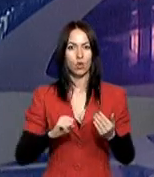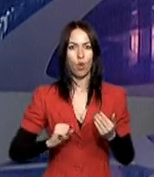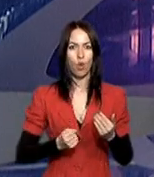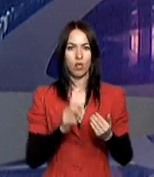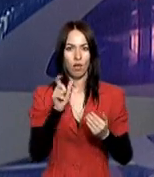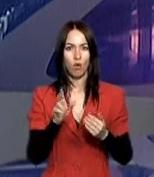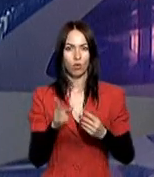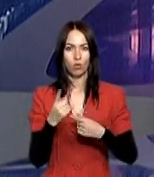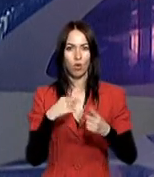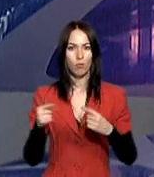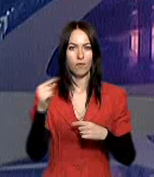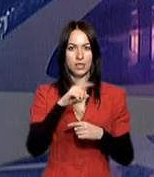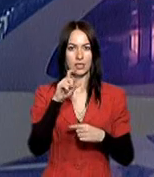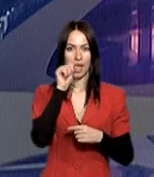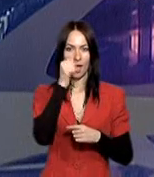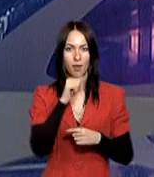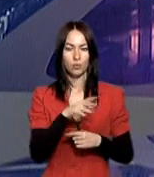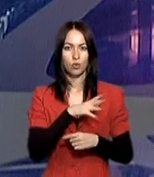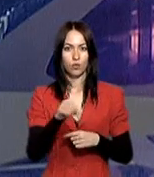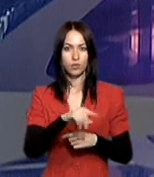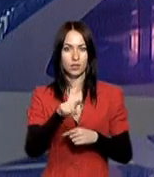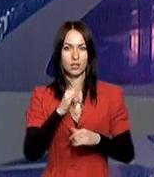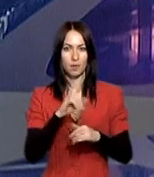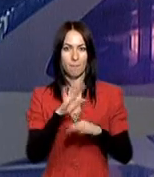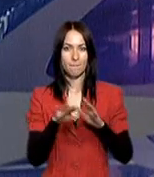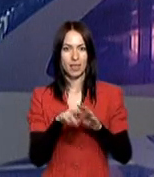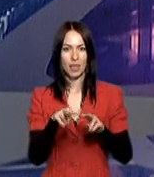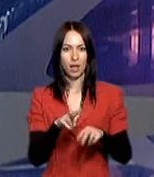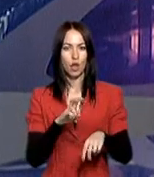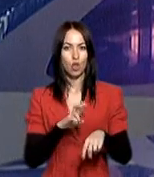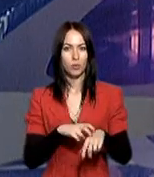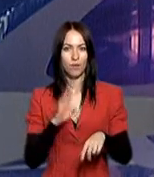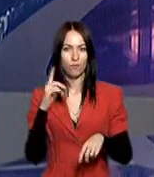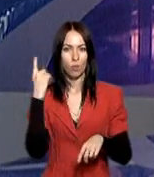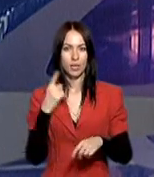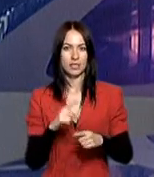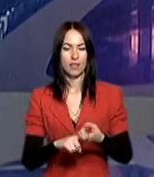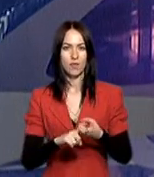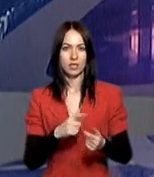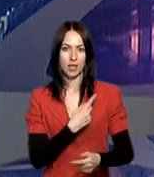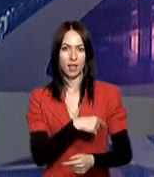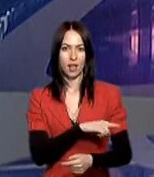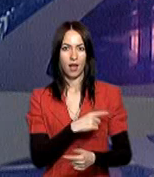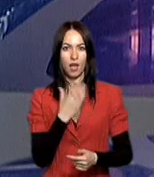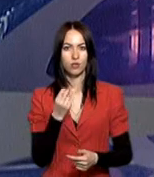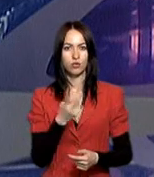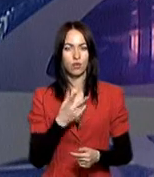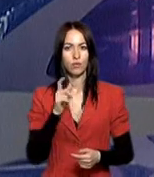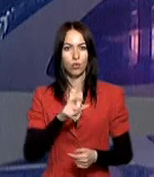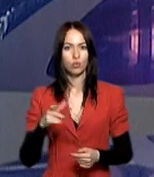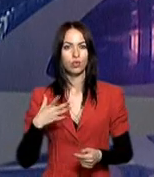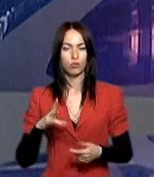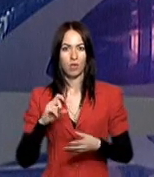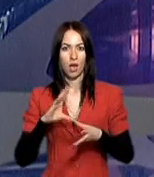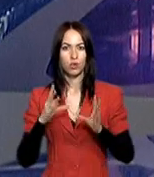який повернувся з Єгипту. Усі ці пацієнти зараз під наглядом лікарів в обласній інфекційній лікарні. Ще двоє людей чекають на результати